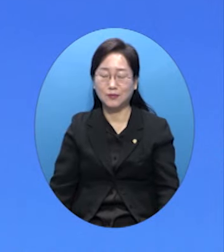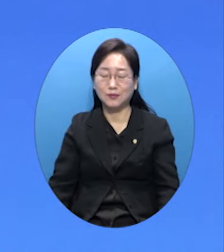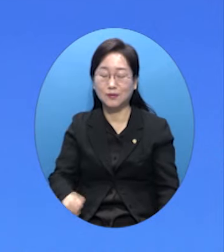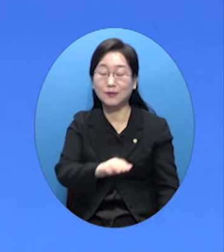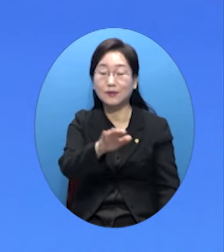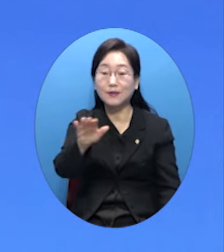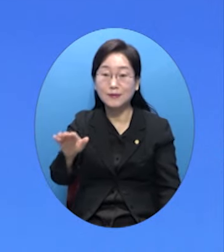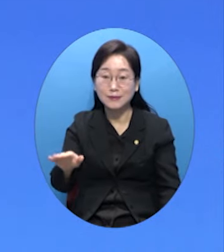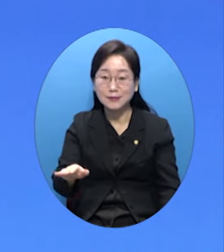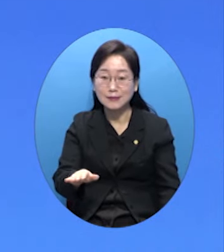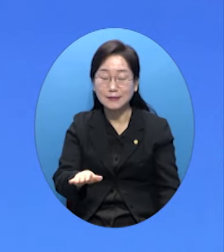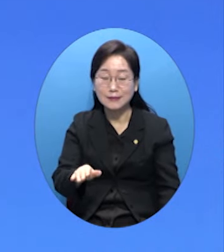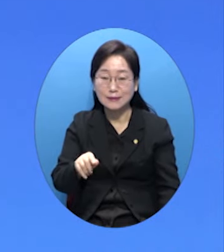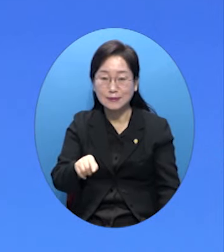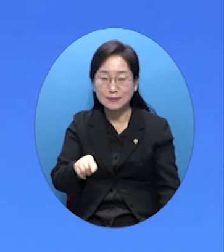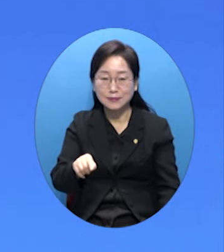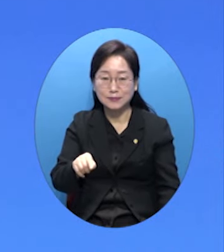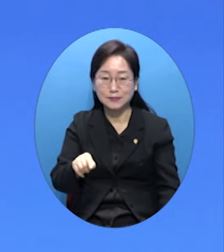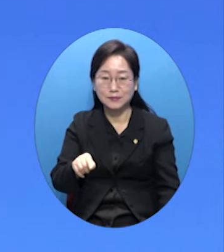그런데 우리가 기억해야 될 것은